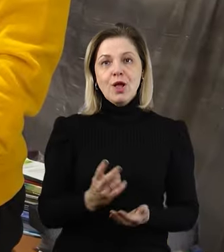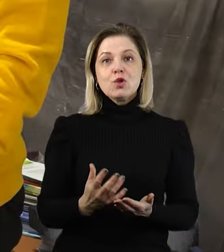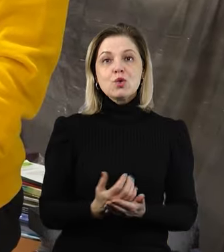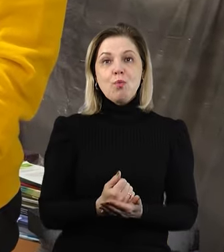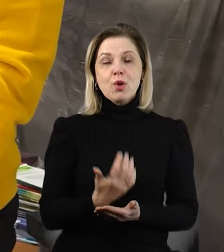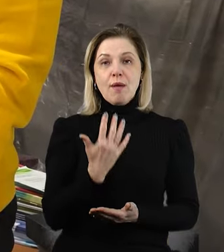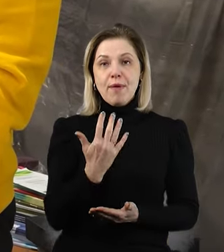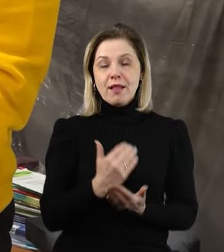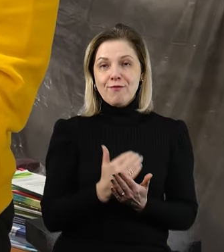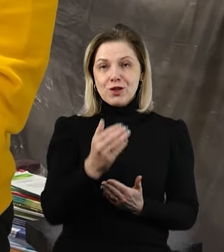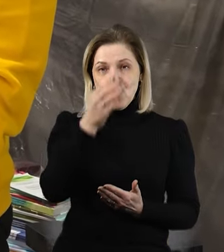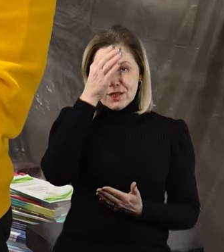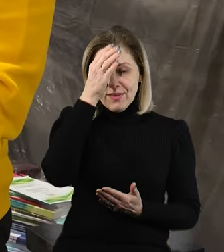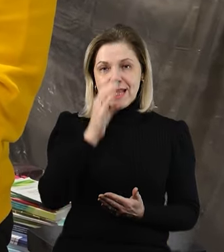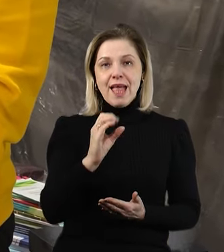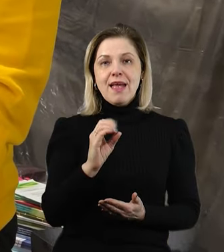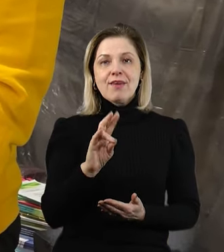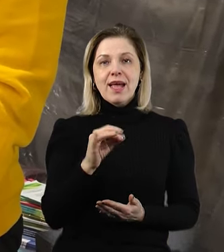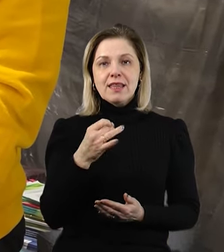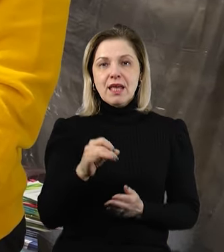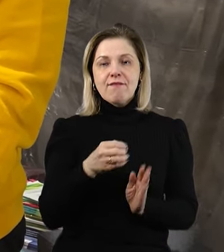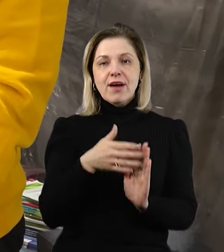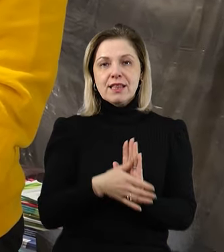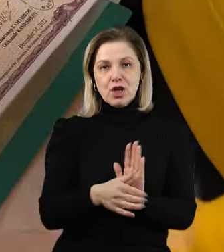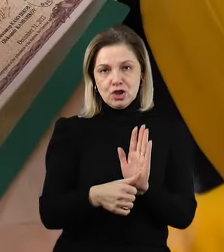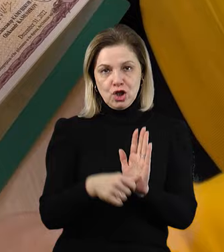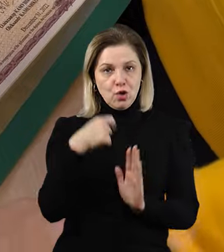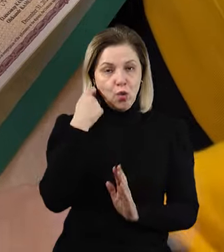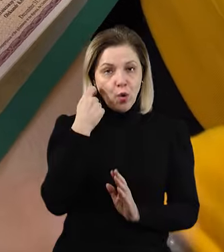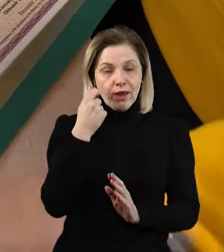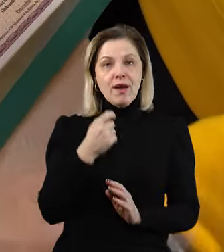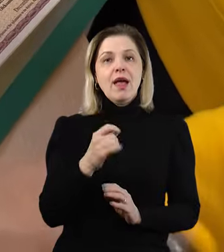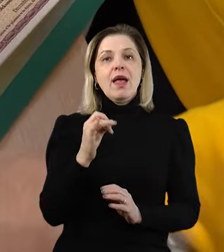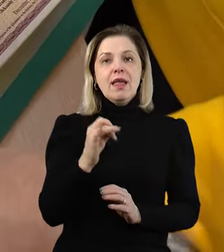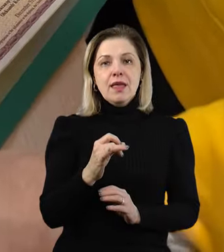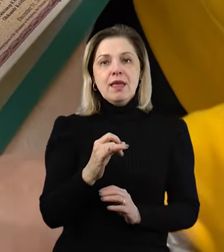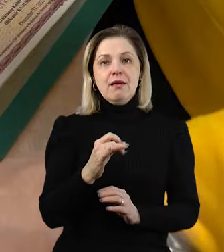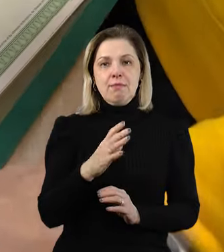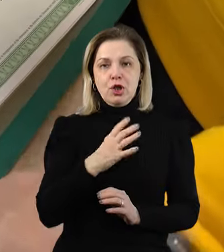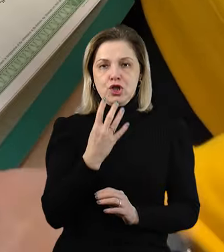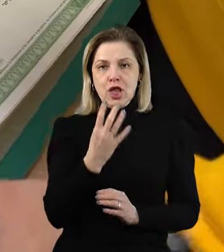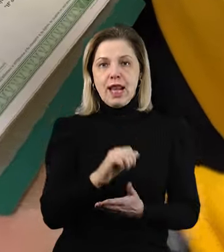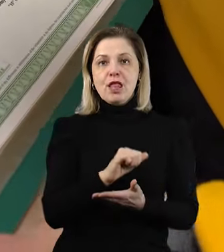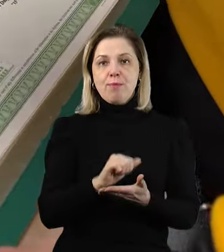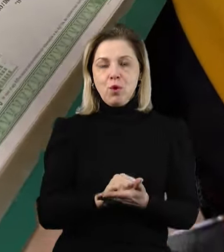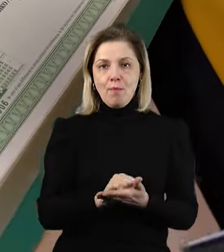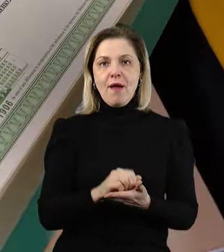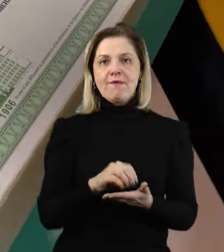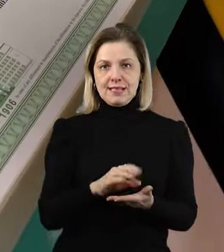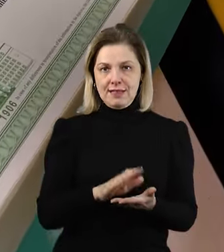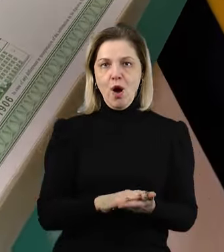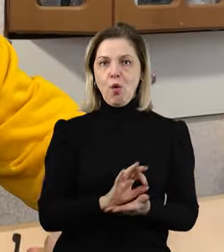На здобуття 5 вищих освіт Євгеній Нотевський витратив 6 років. 4 з 5 дипломів з відзнакою,